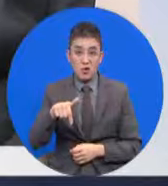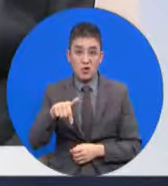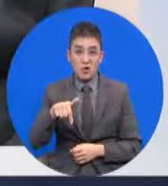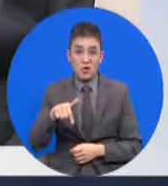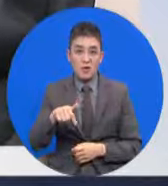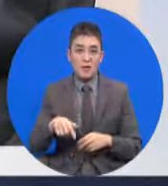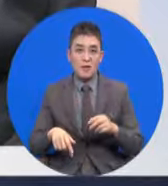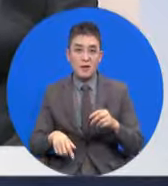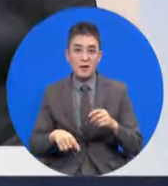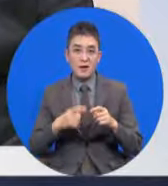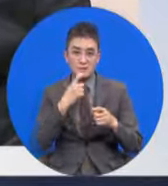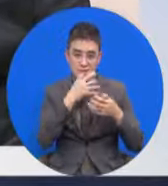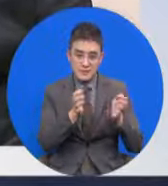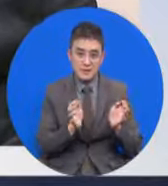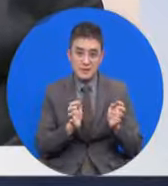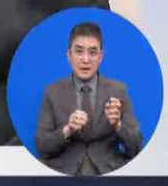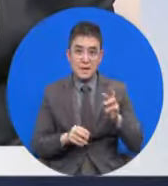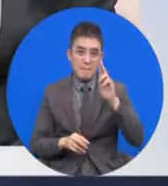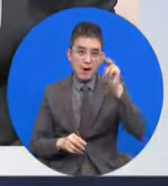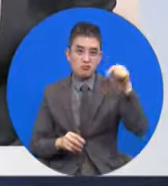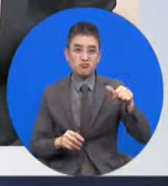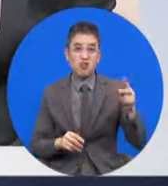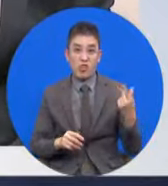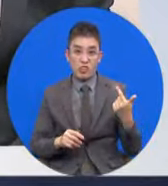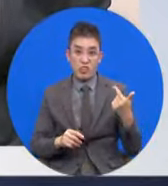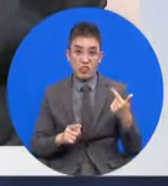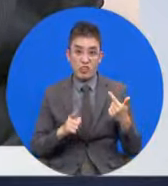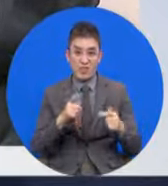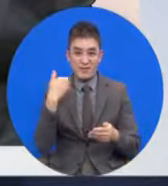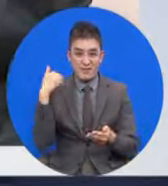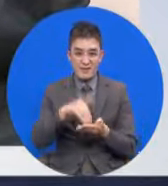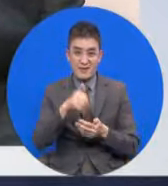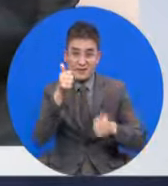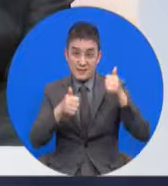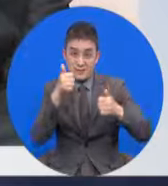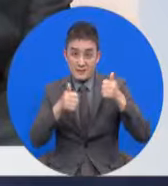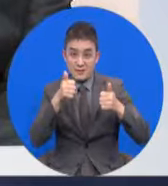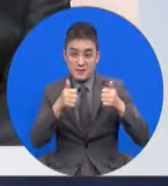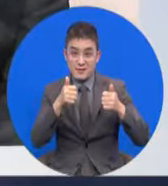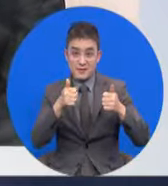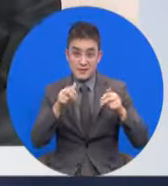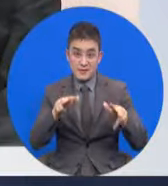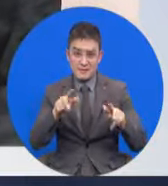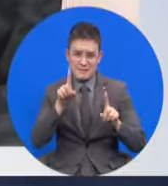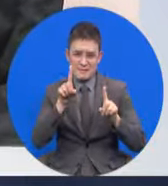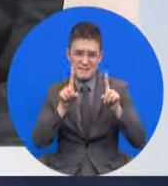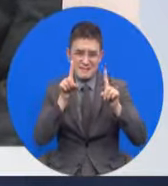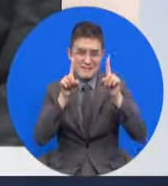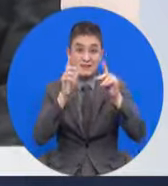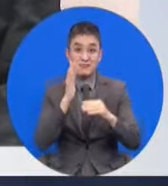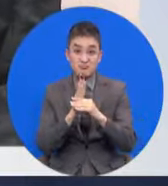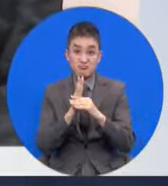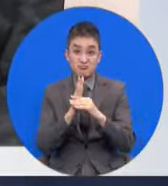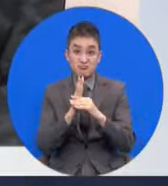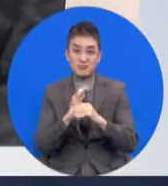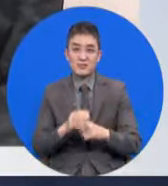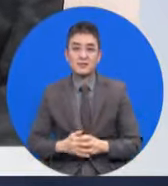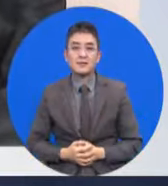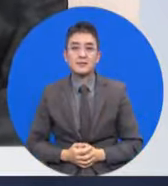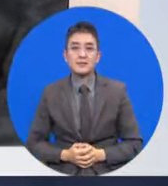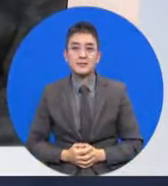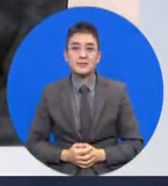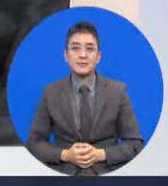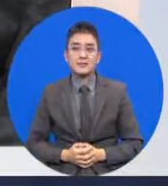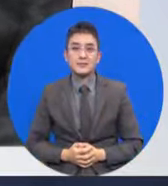이 양자의 자존심 싸움. 리벤지 매치가 굉장히 초박빙에 들어가고 있다. 예. 그렇게 봐야 되고요. 또 실제적으로